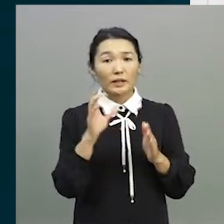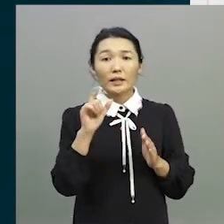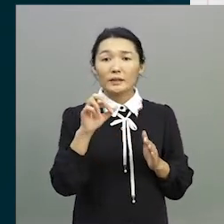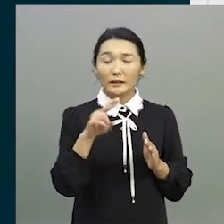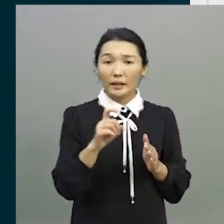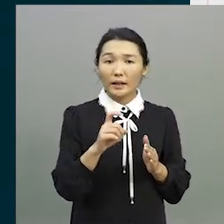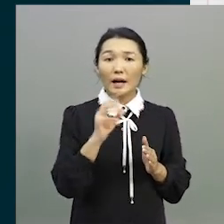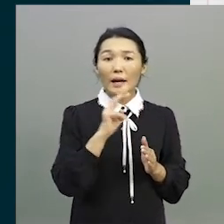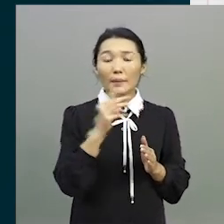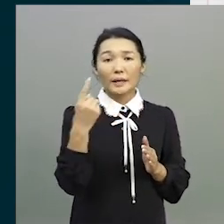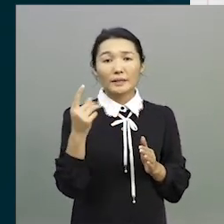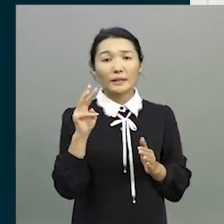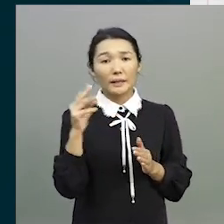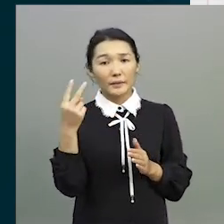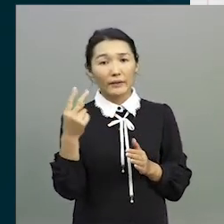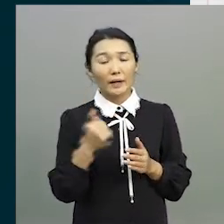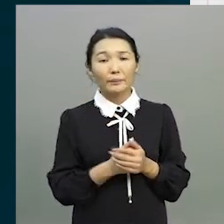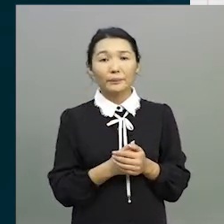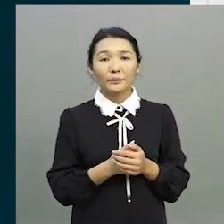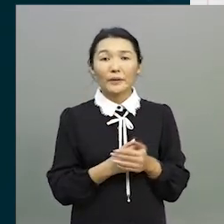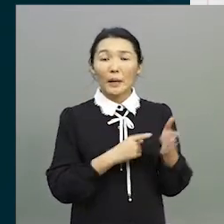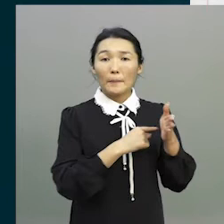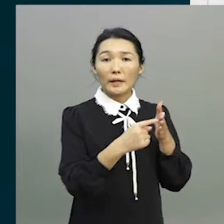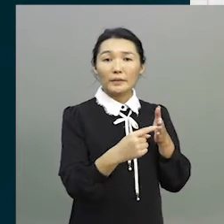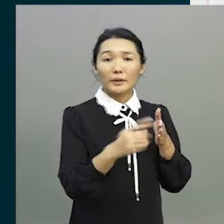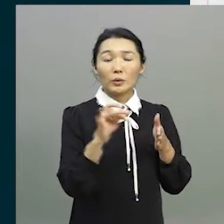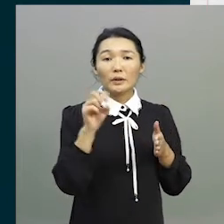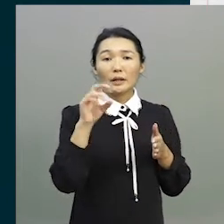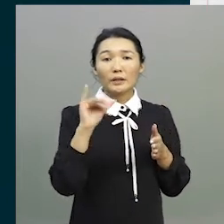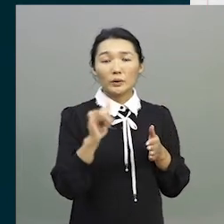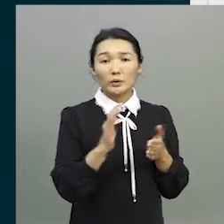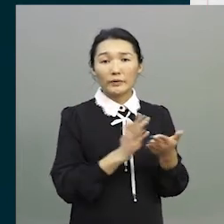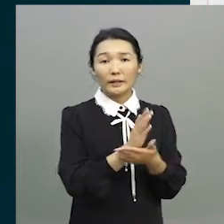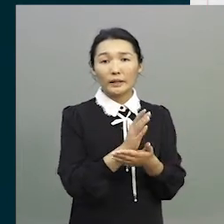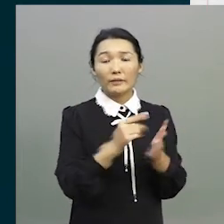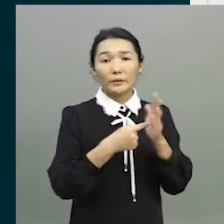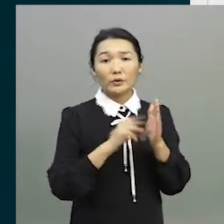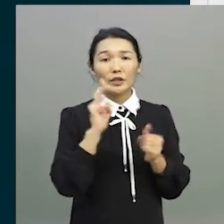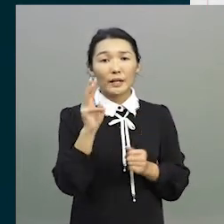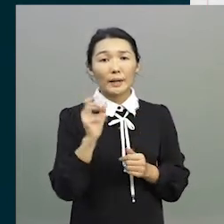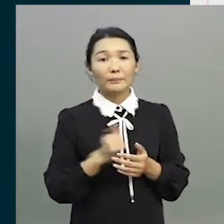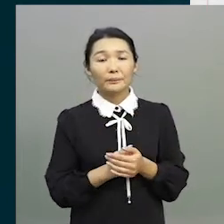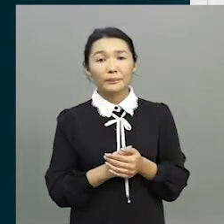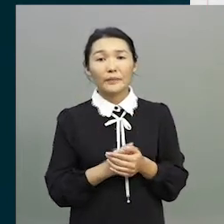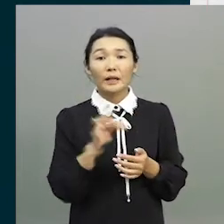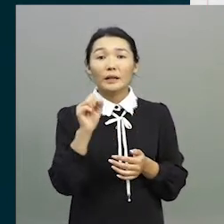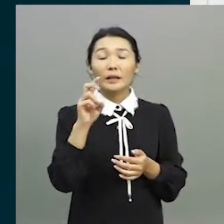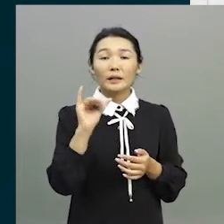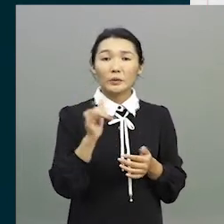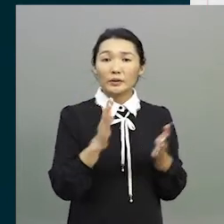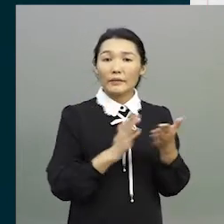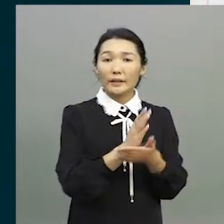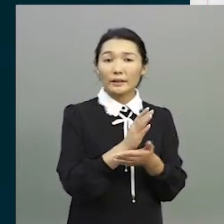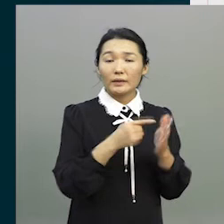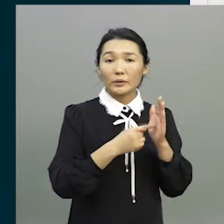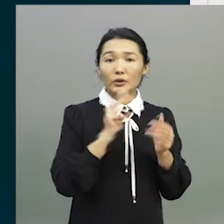m1 и m2 проведем радиус-вектор точке м радиус вектором точки m будет